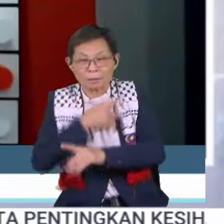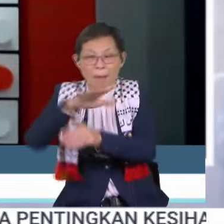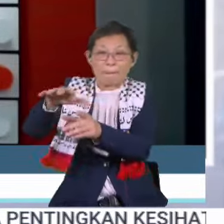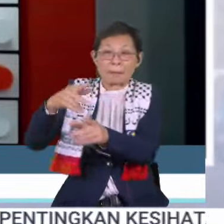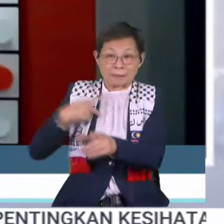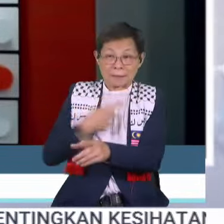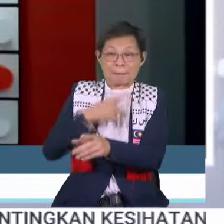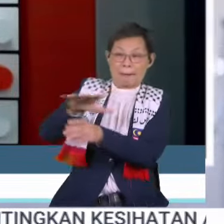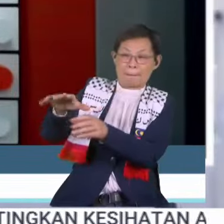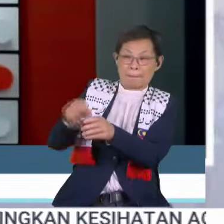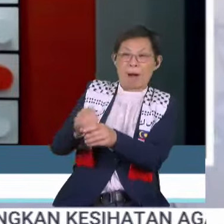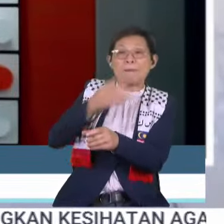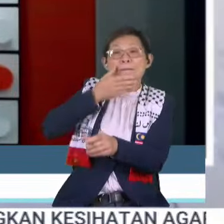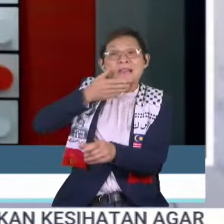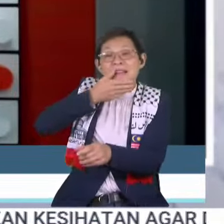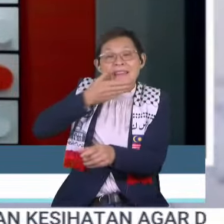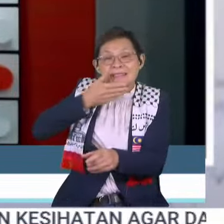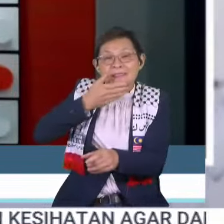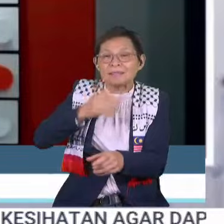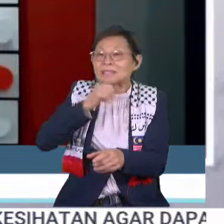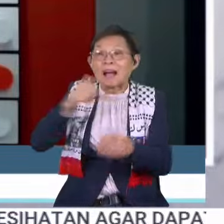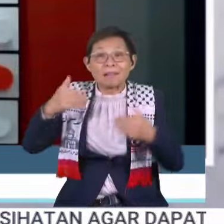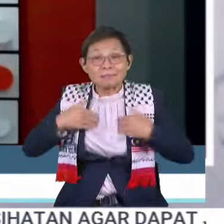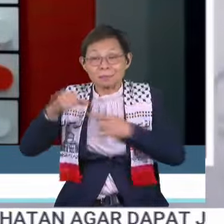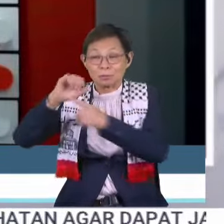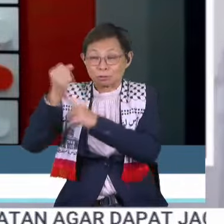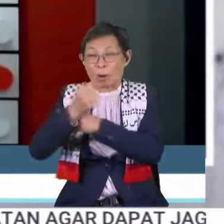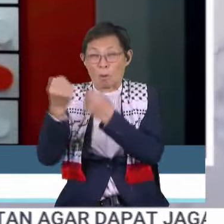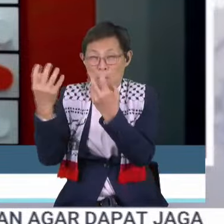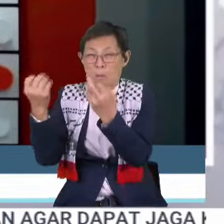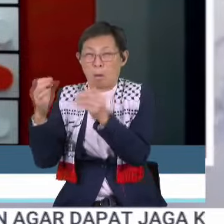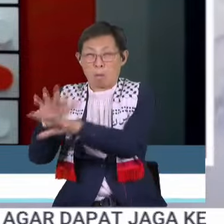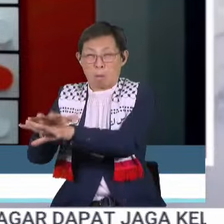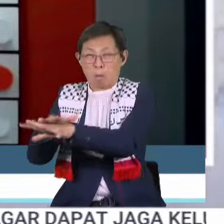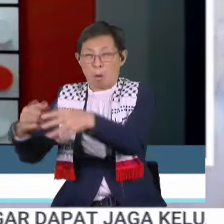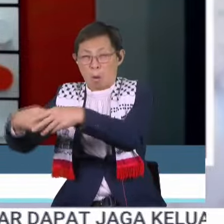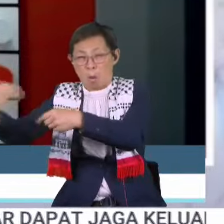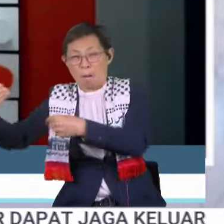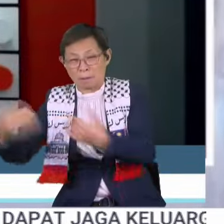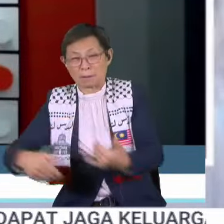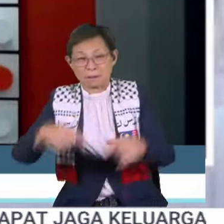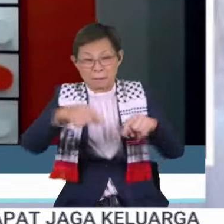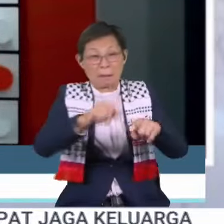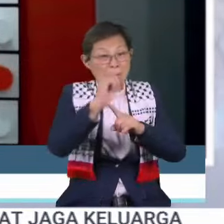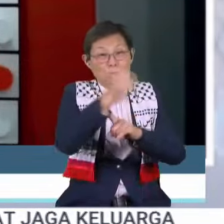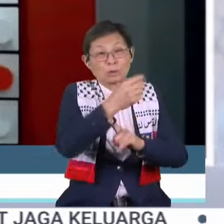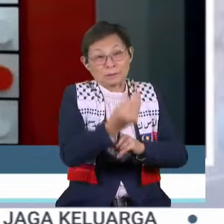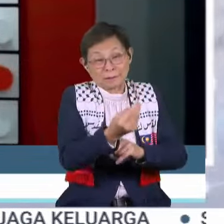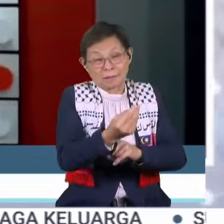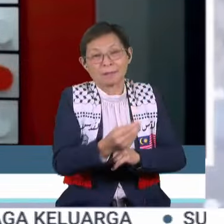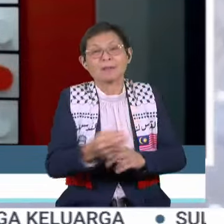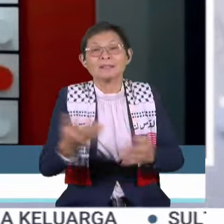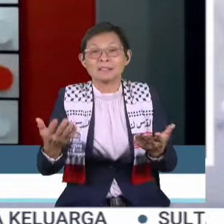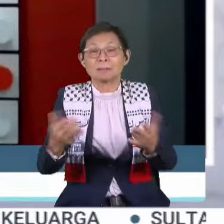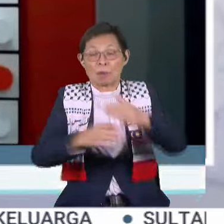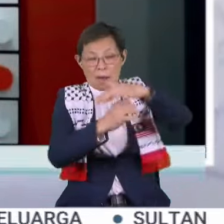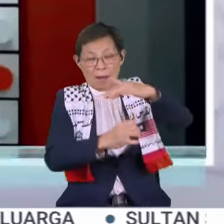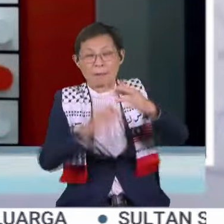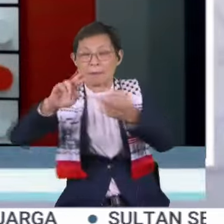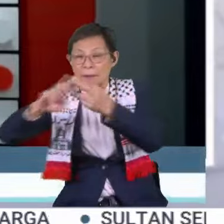libatkan belia masa belia yang tidak bpersatuan yang lebih ramai lagi dekat luar sana jadi kat sini kita bawa juga Elim Rakan